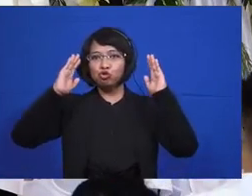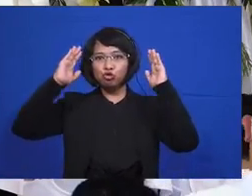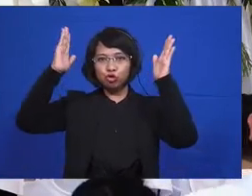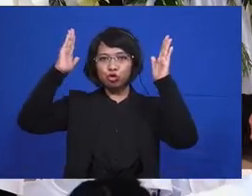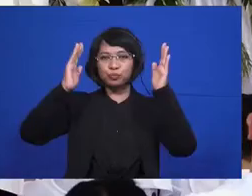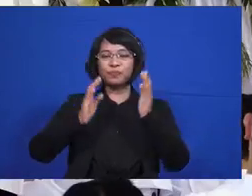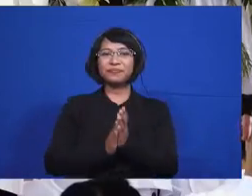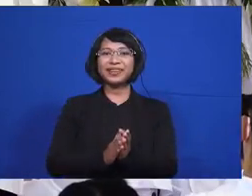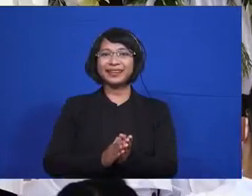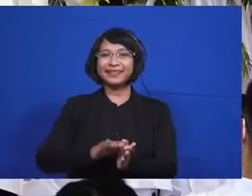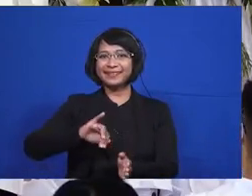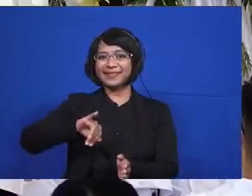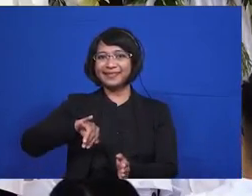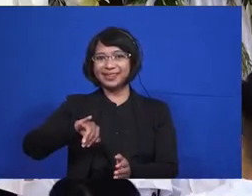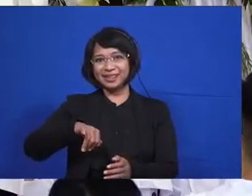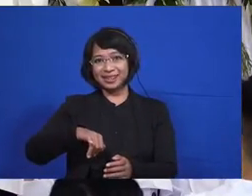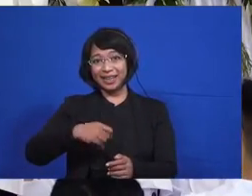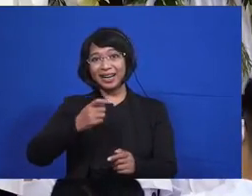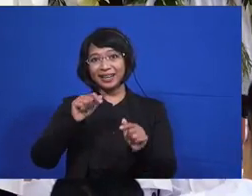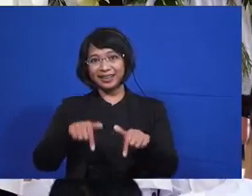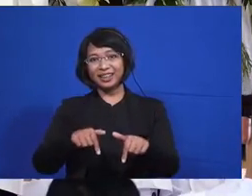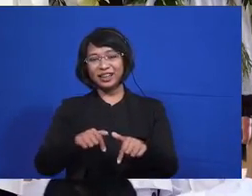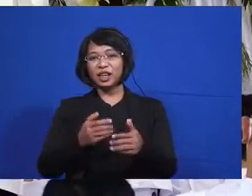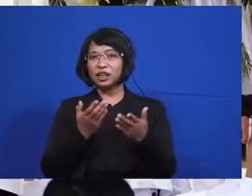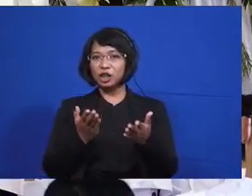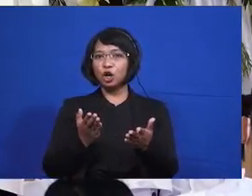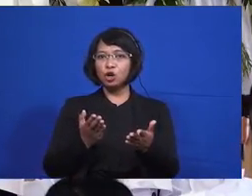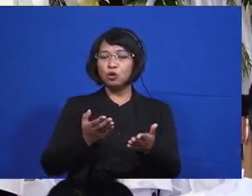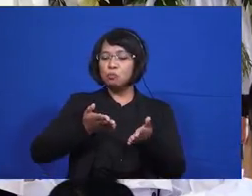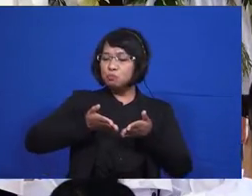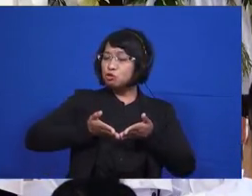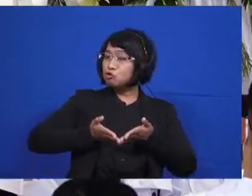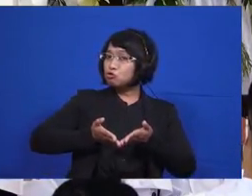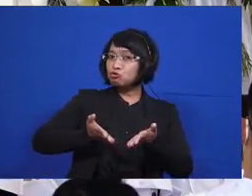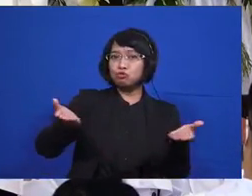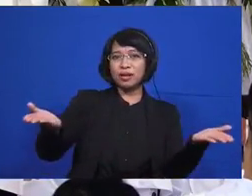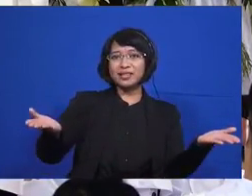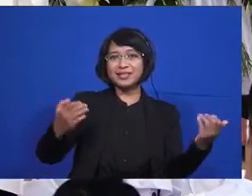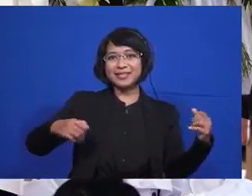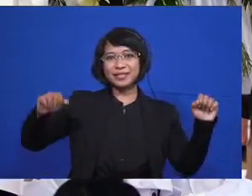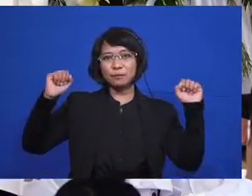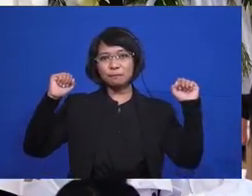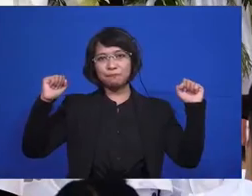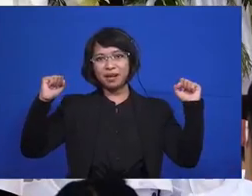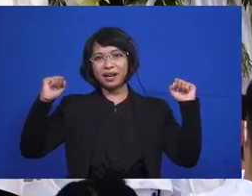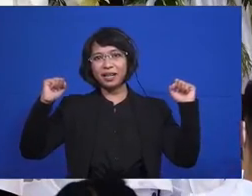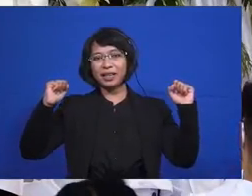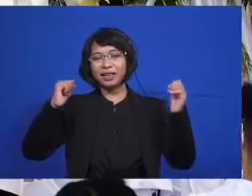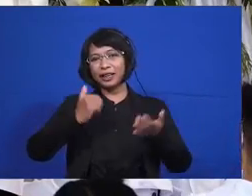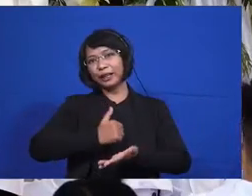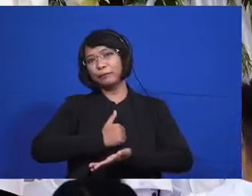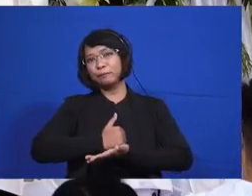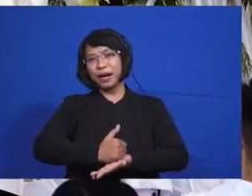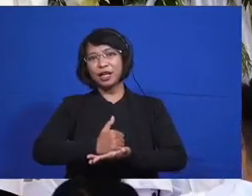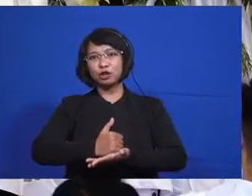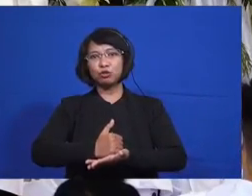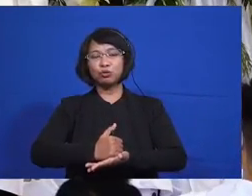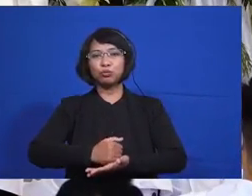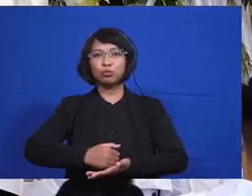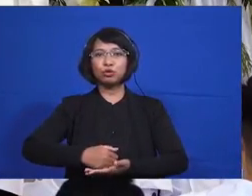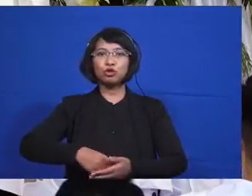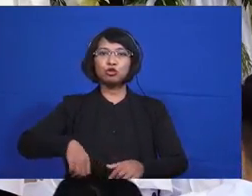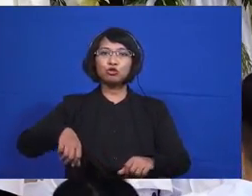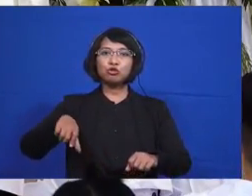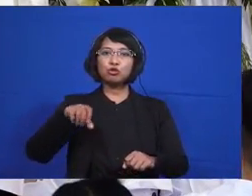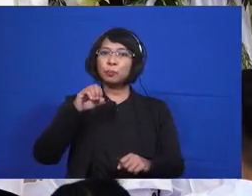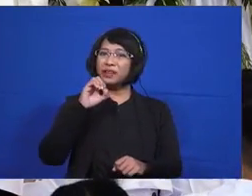Atas cara ini, Engkau telah memperluas semangat Musa di padang gurun, dibantu oleh petuah dari 70 orang